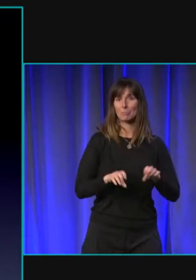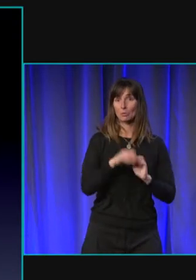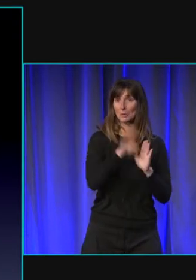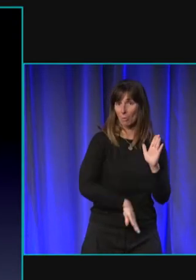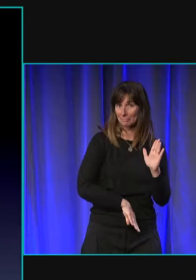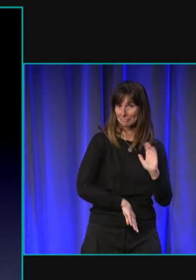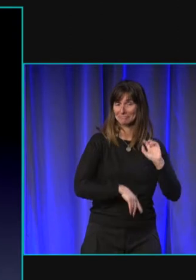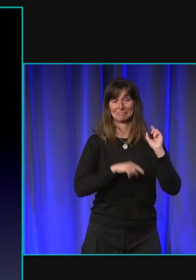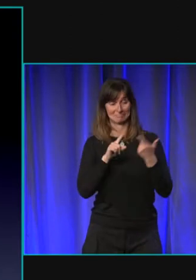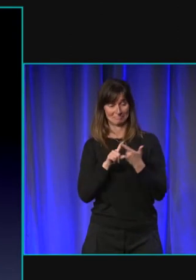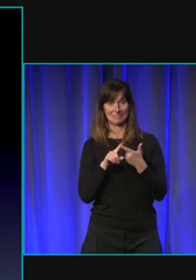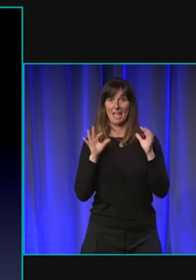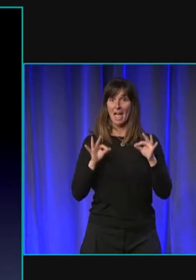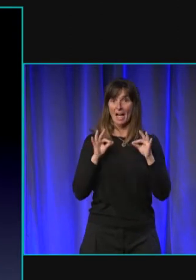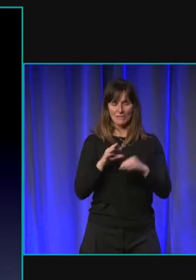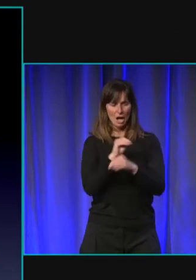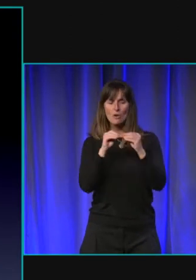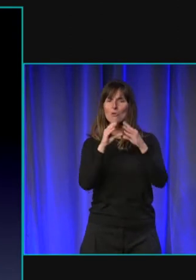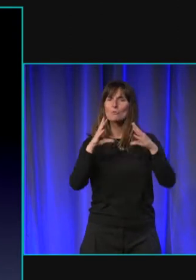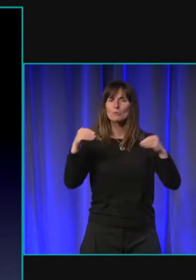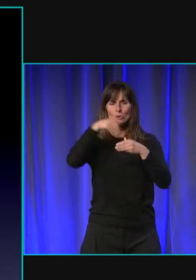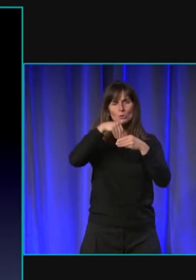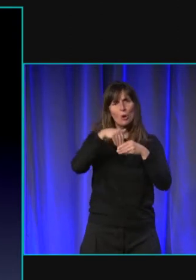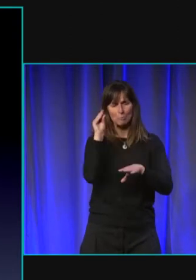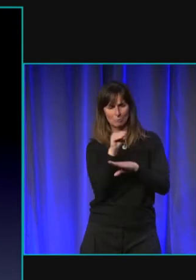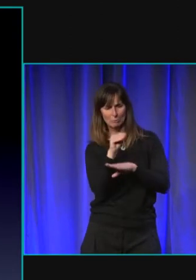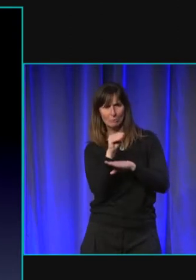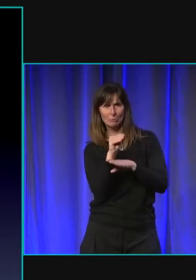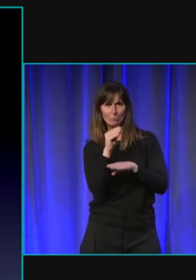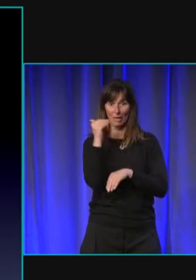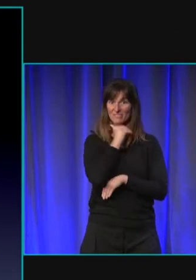ils récupèrent plus vite leur substrat dont le muscle a besoin pour reformer la puissance.